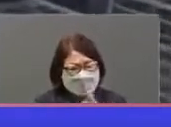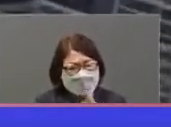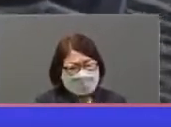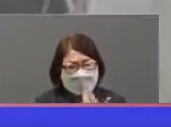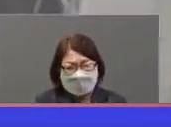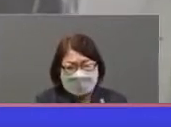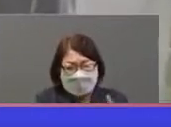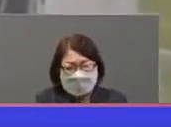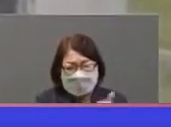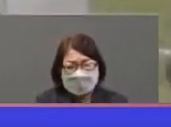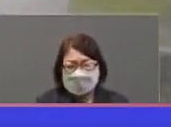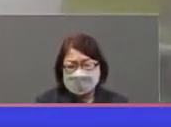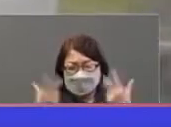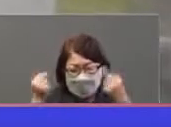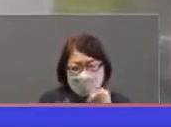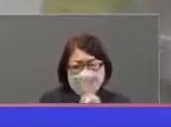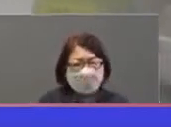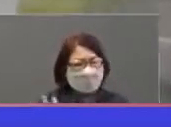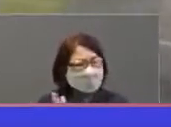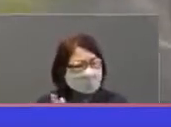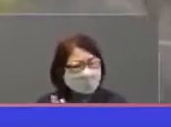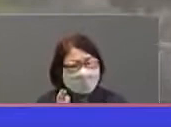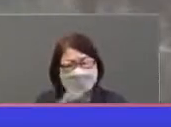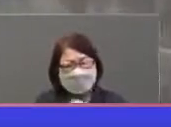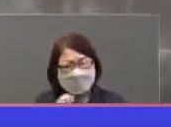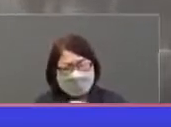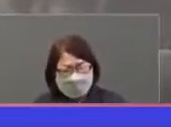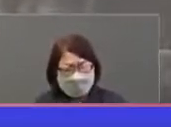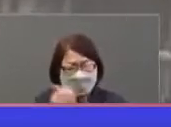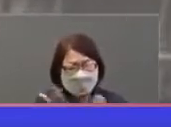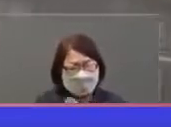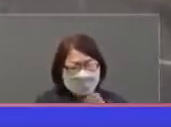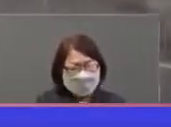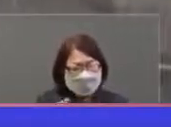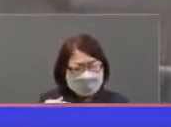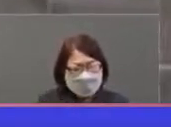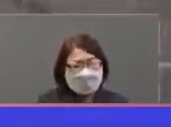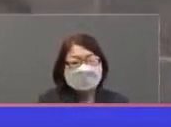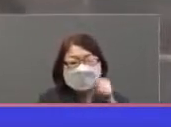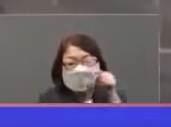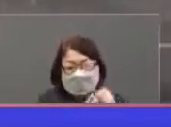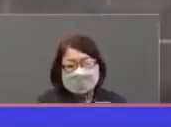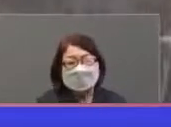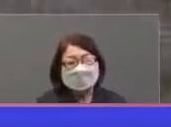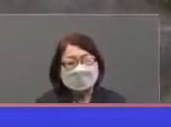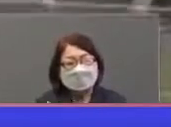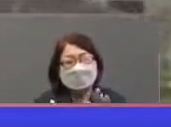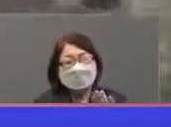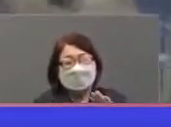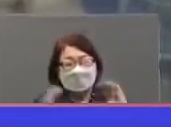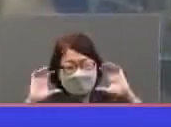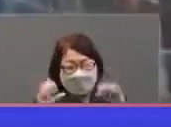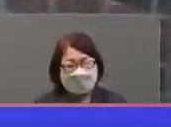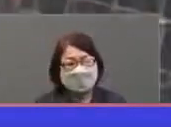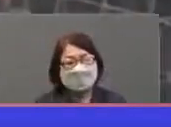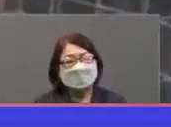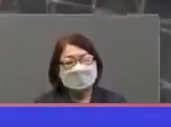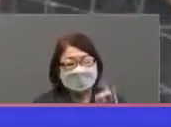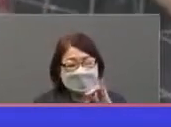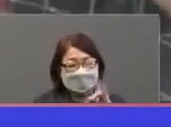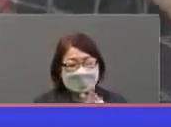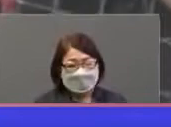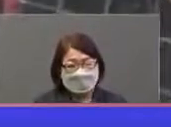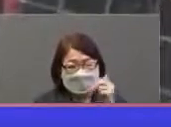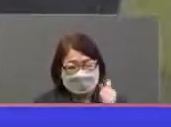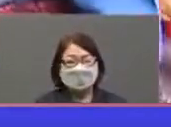นาภูผานอันเนื่องมาจากพระราชดำริและหน่วยงานที่เกี่ยวข้องนะคะรวมทั้งโคขุนพลยางคำคุณเคยได้ยินไหม เคยได้ยินโอ้ชื่อ